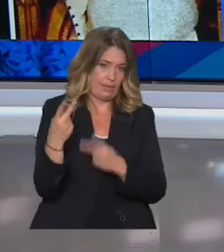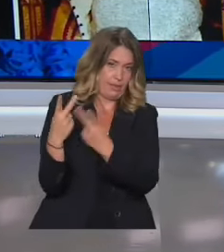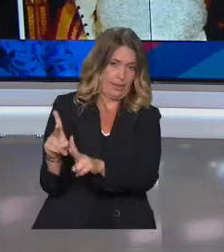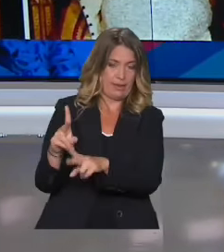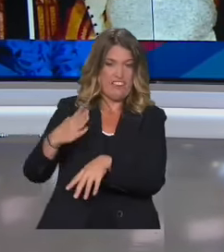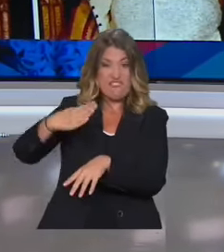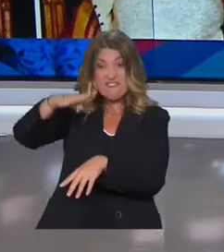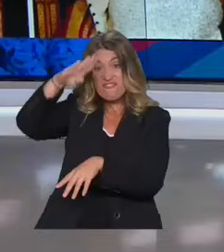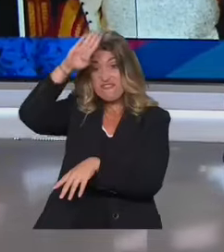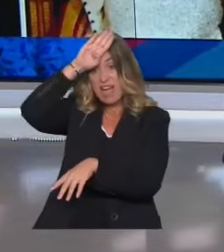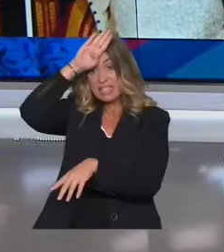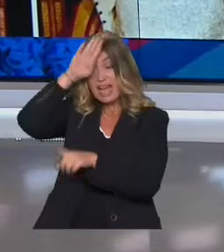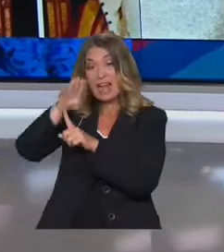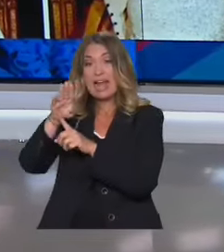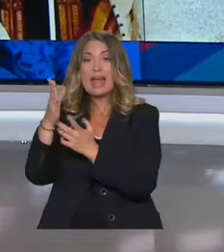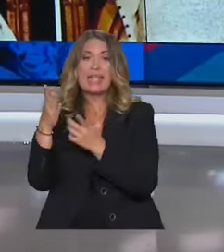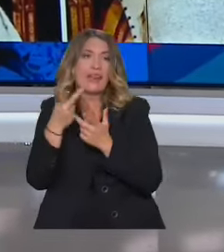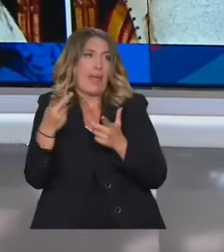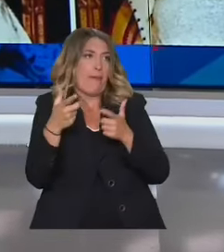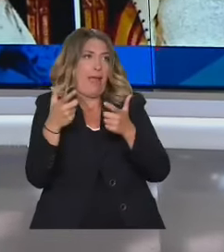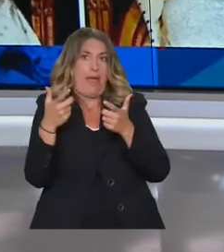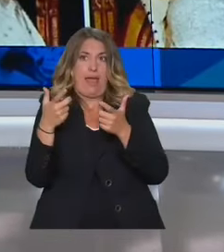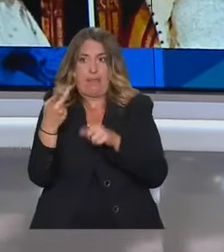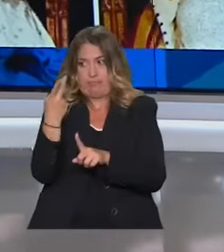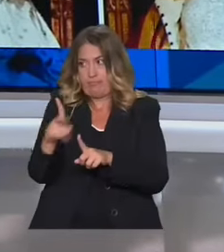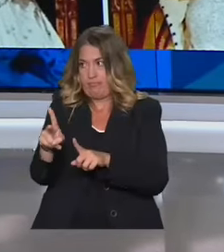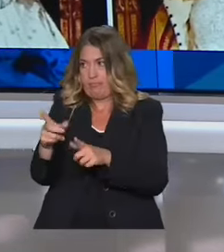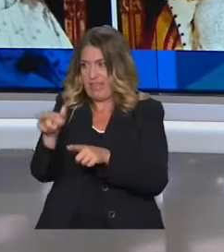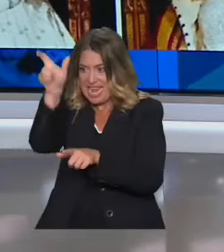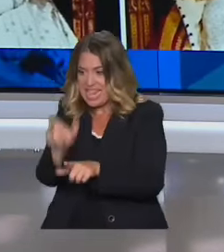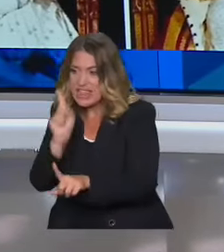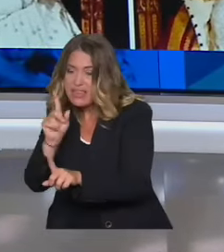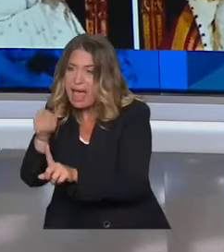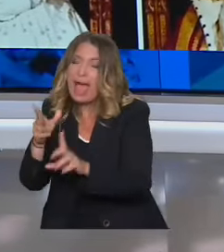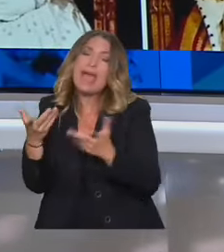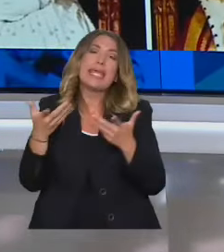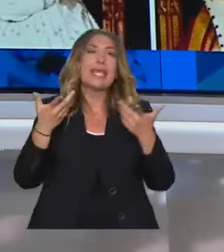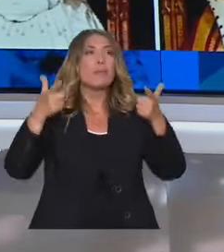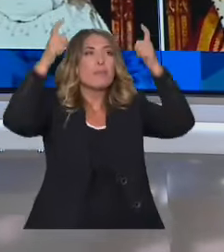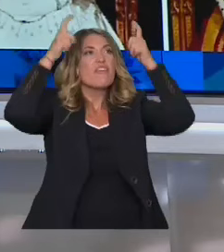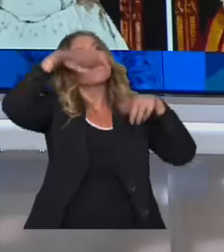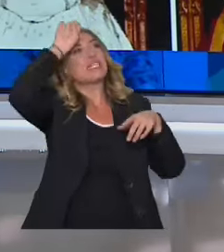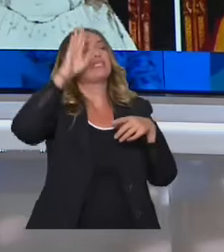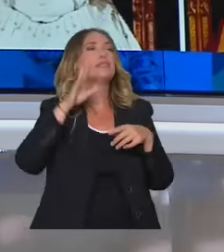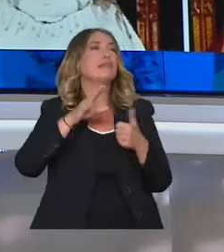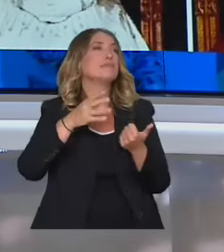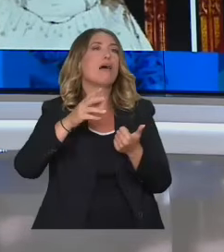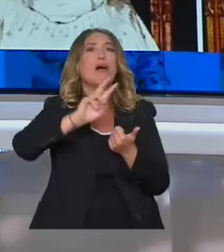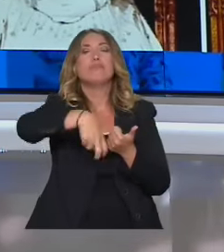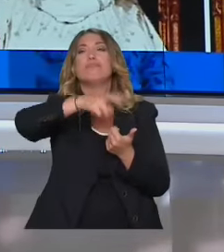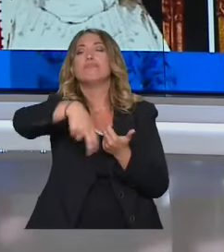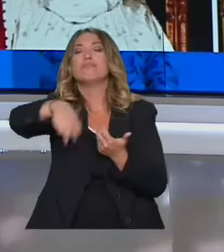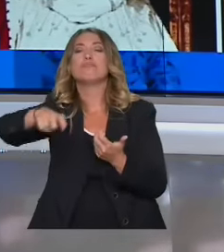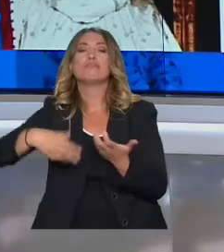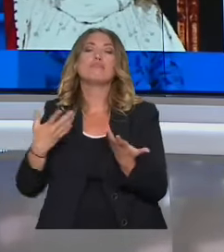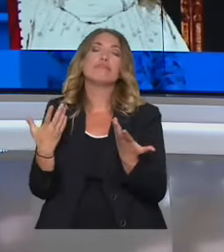της Ελισάβετ ή ανήκουν στο στέμα? Κάποια από αυτά δεν είναι απόλυτα ξεκάθαρο. Ένα πολύ μεγάλο μέρος της περιουσίας ανήκει στην κυβέρνηση,